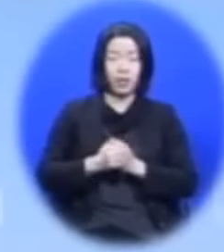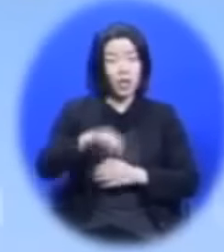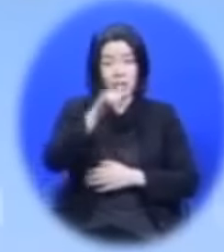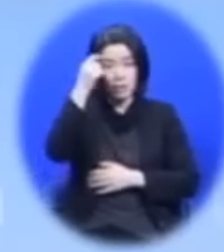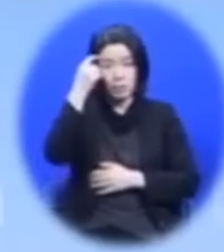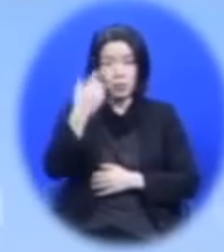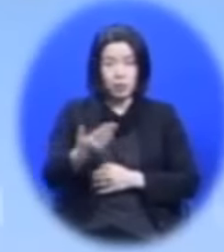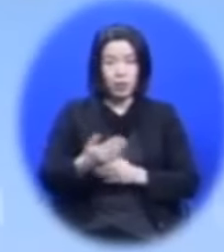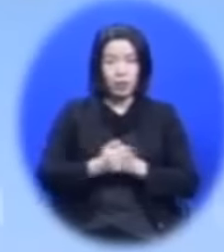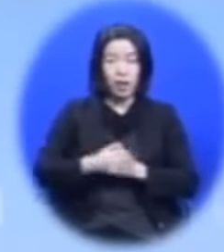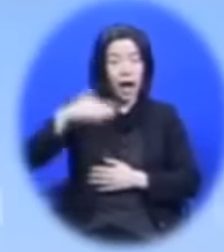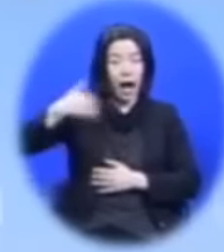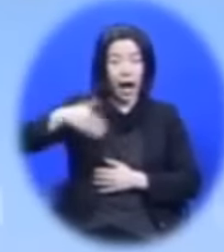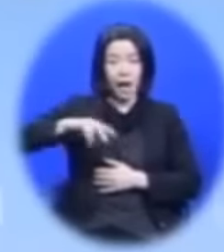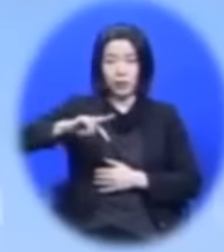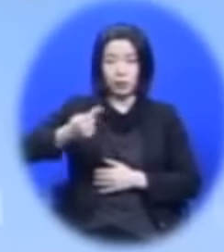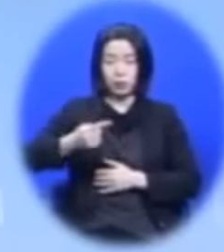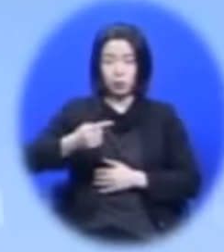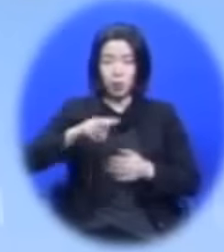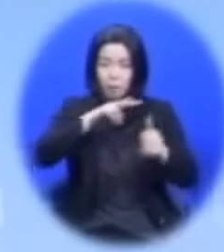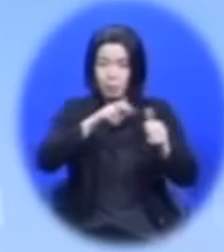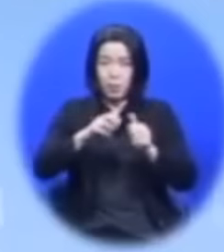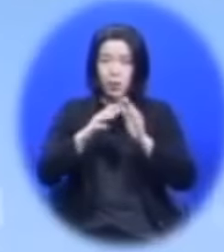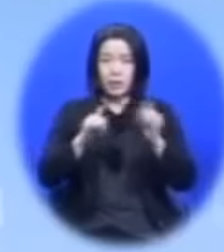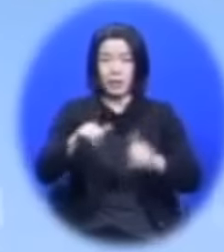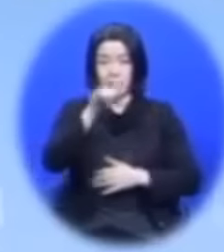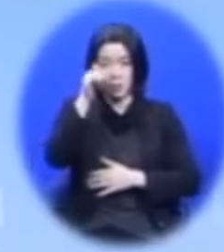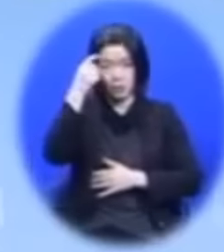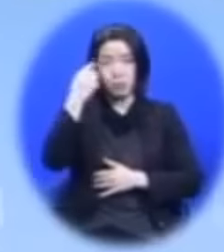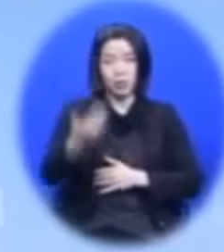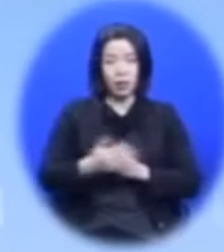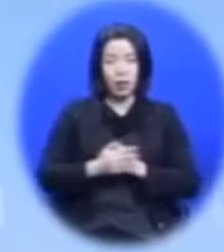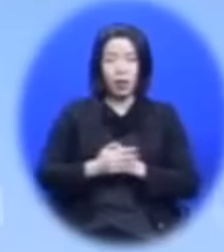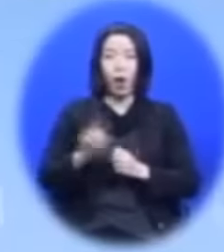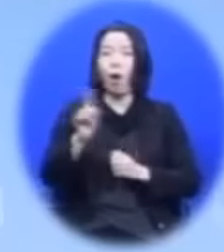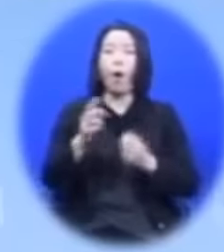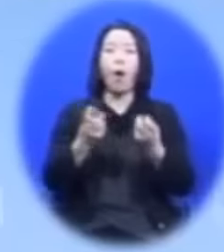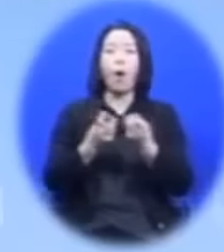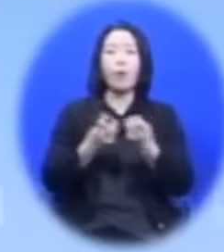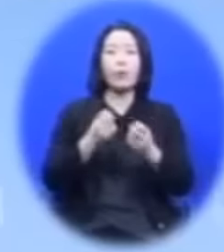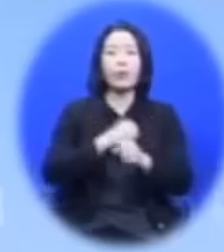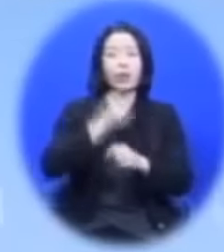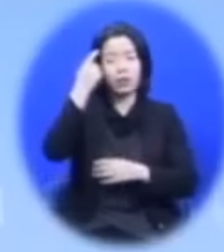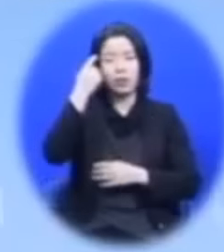있으세요? 아직도 미워하는 사람 있으세요? 어떻게 하려고 그러세요?